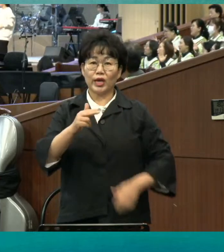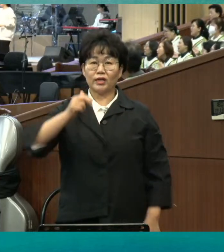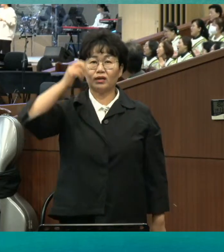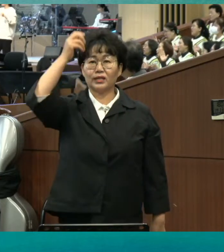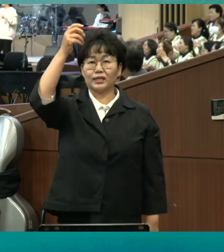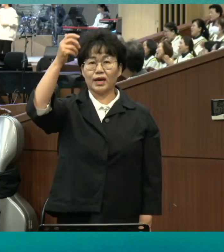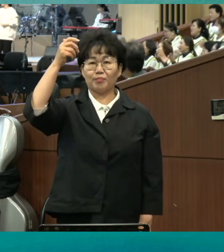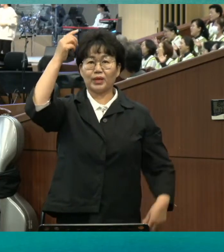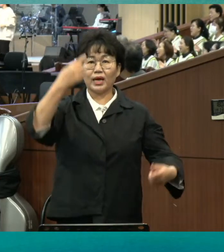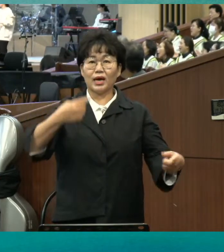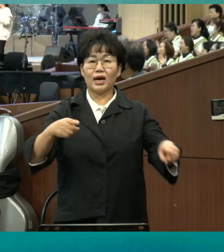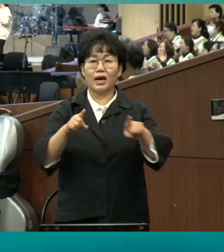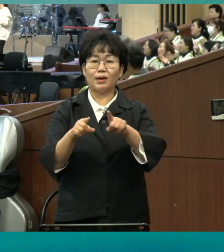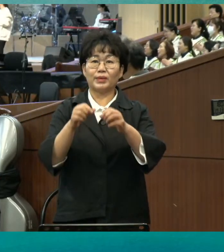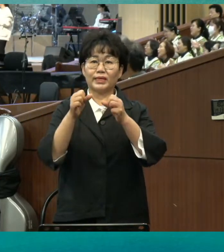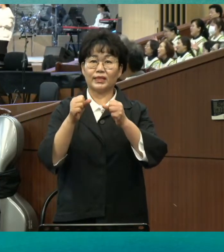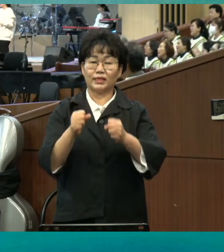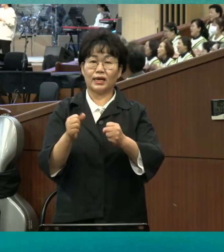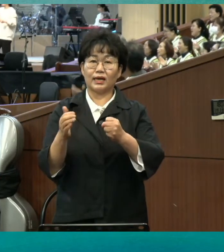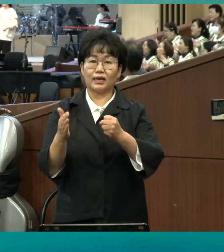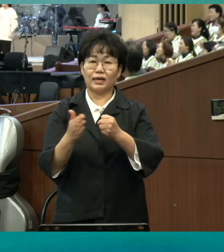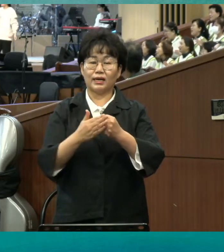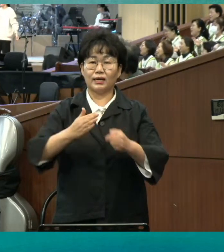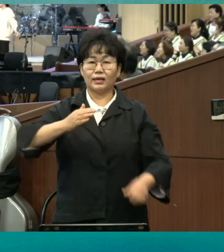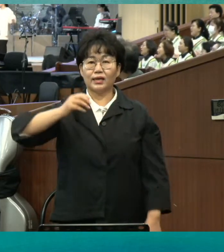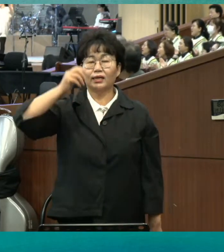영. 한 번 더 고백할까요? 성령이